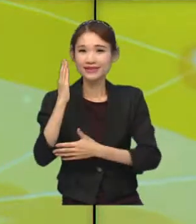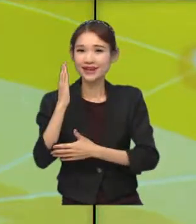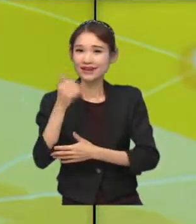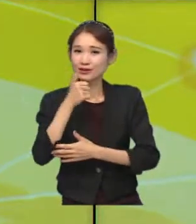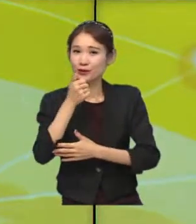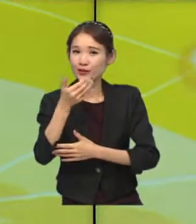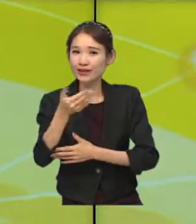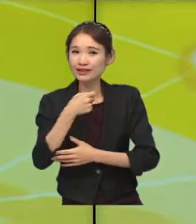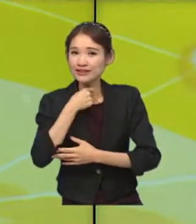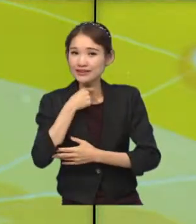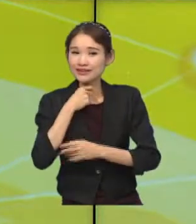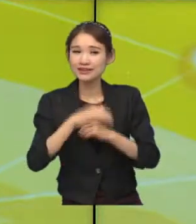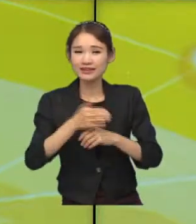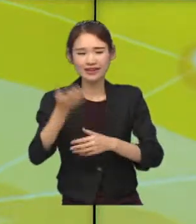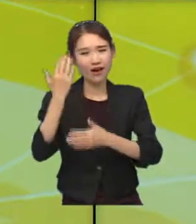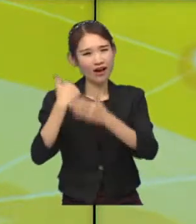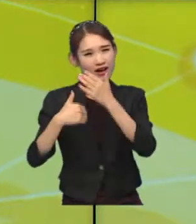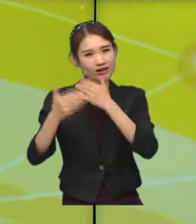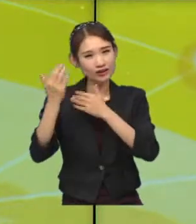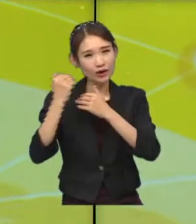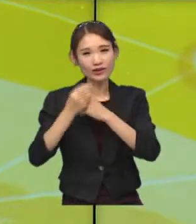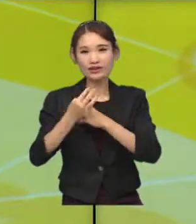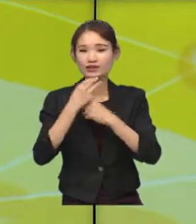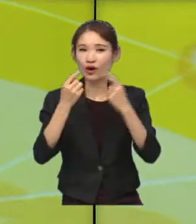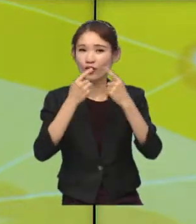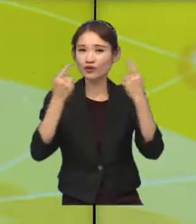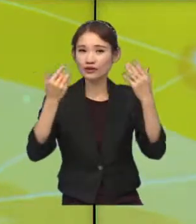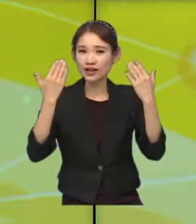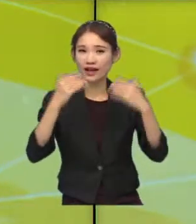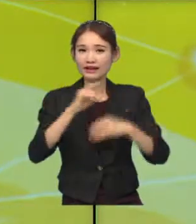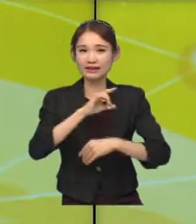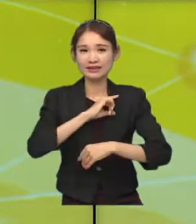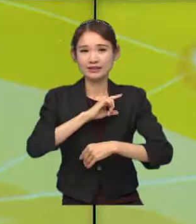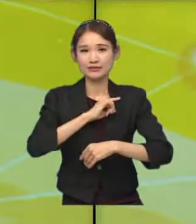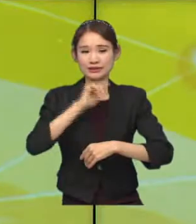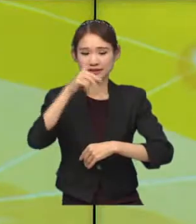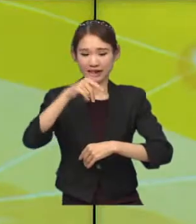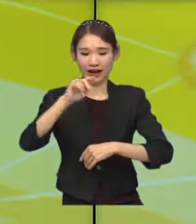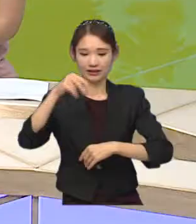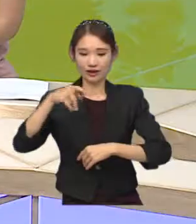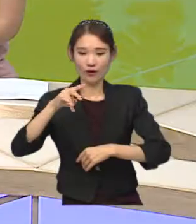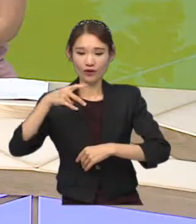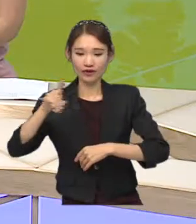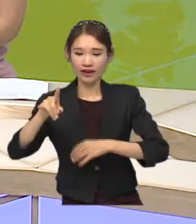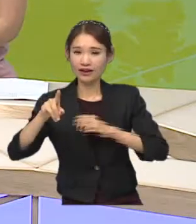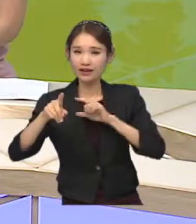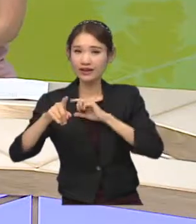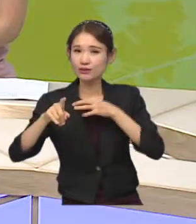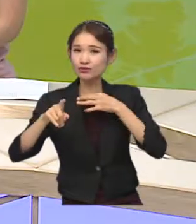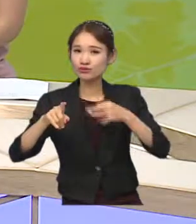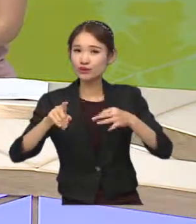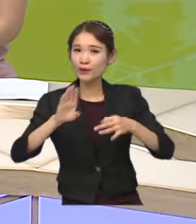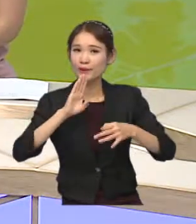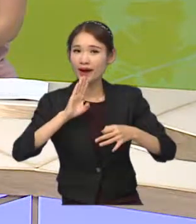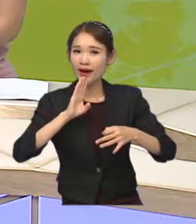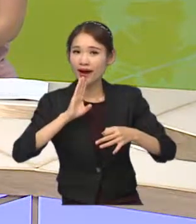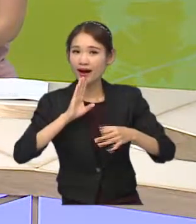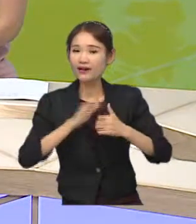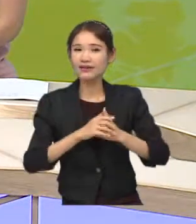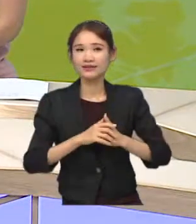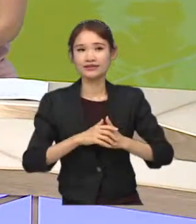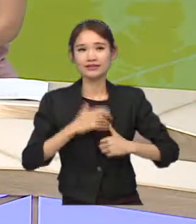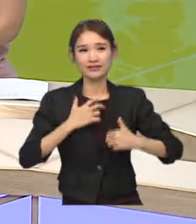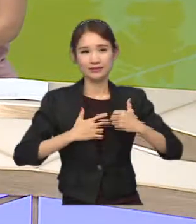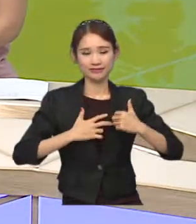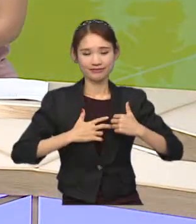해요 그 과거엔 앤솔 대를 낙성대 로 지칭 햇다고 하는데 사실인가요 아예 재미있는 언어